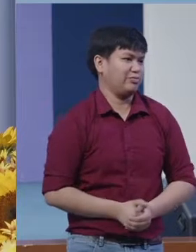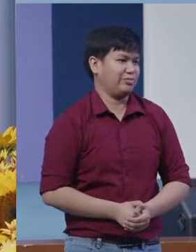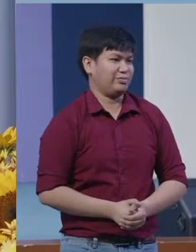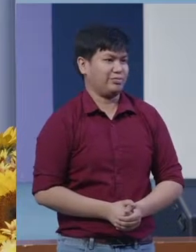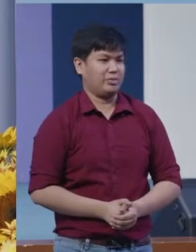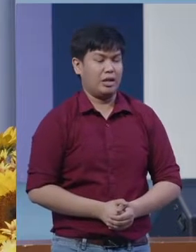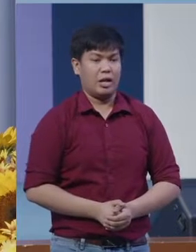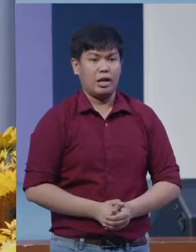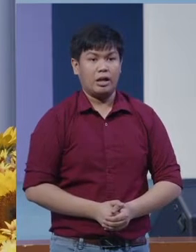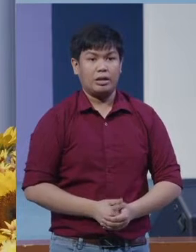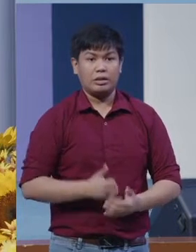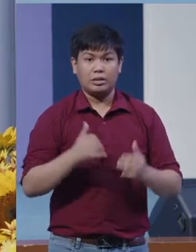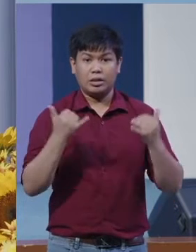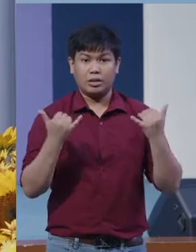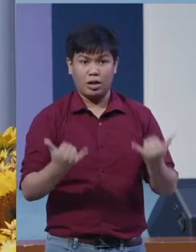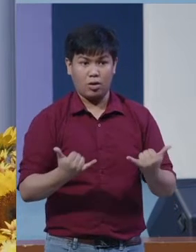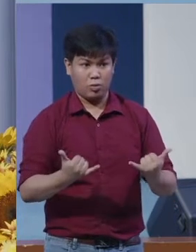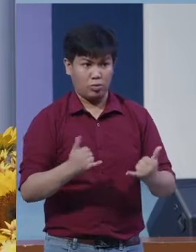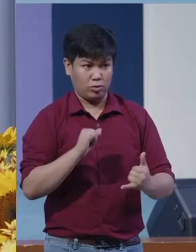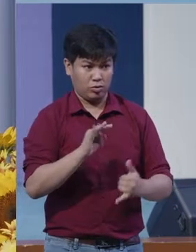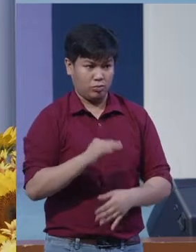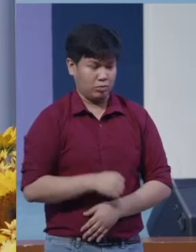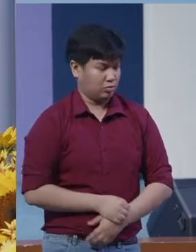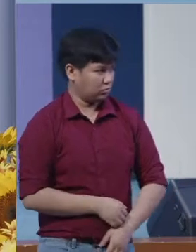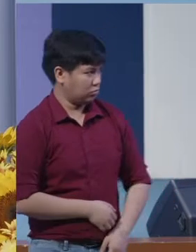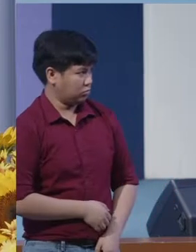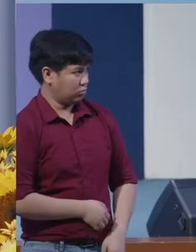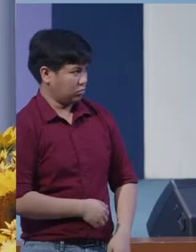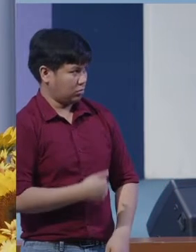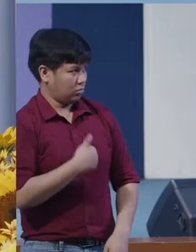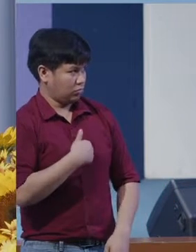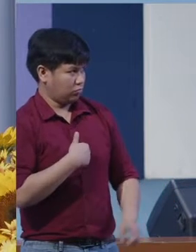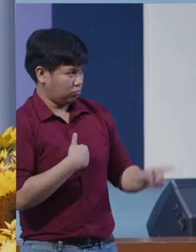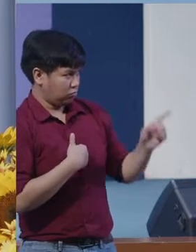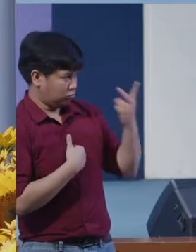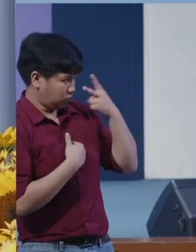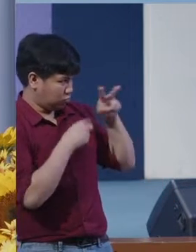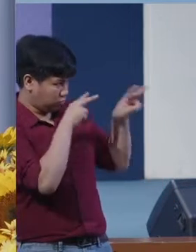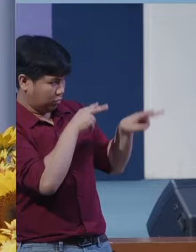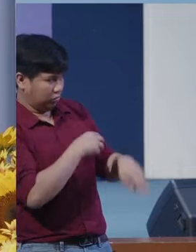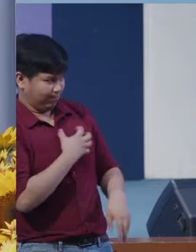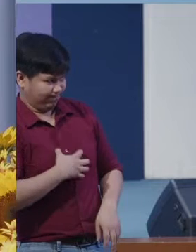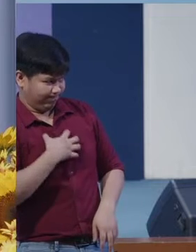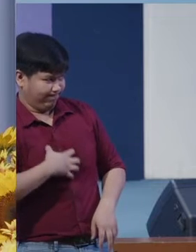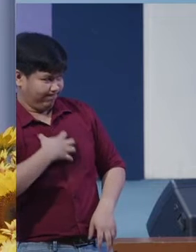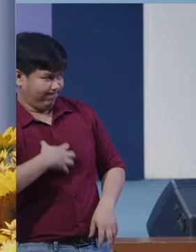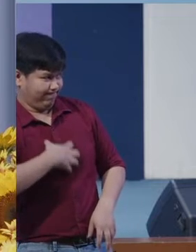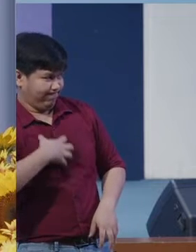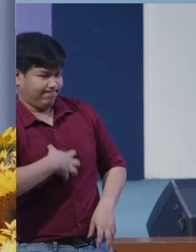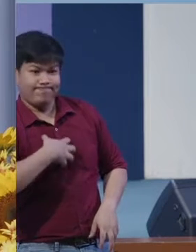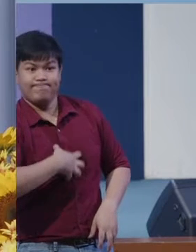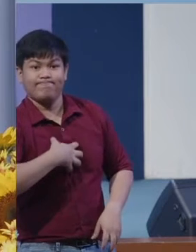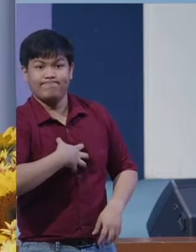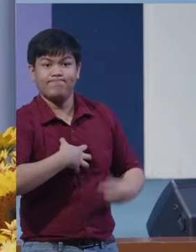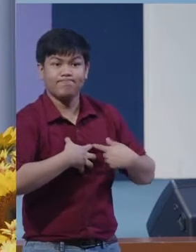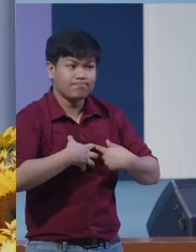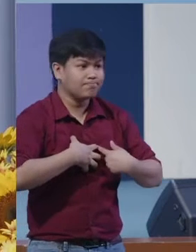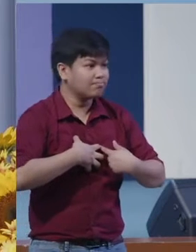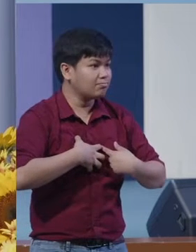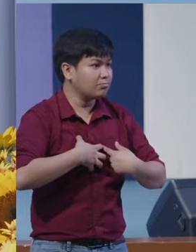At ang pagrereklamo laban sa isa't isa, yun naman po ang subject ng James 5:9, ay